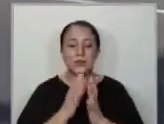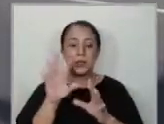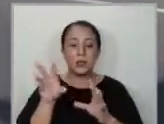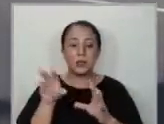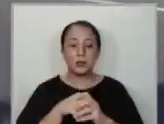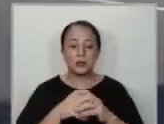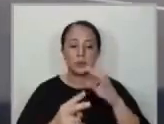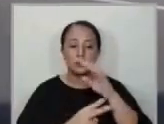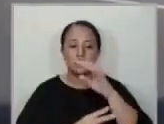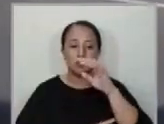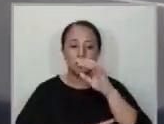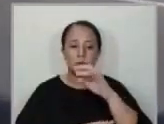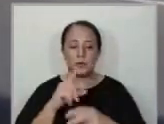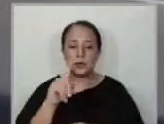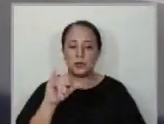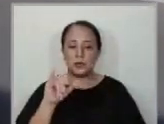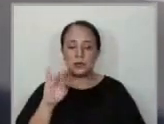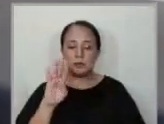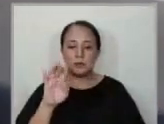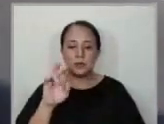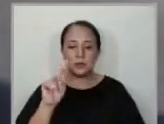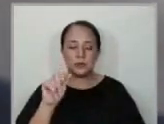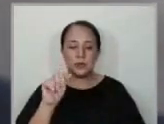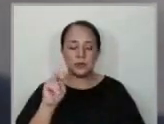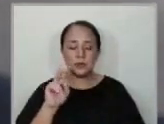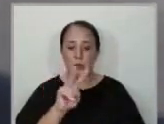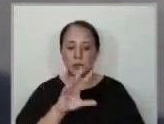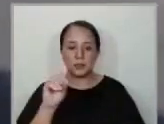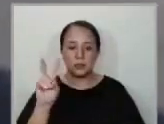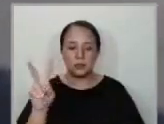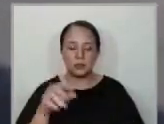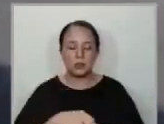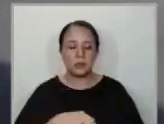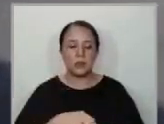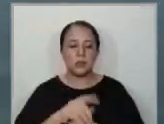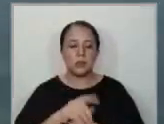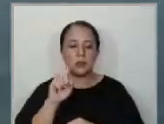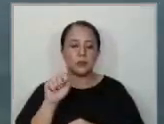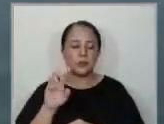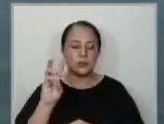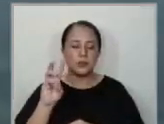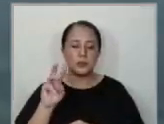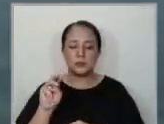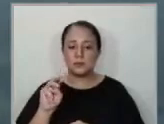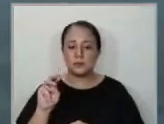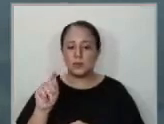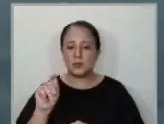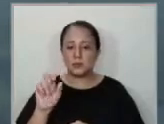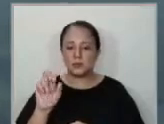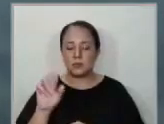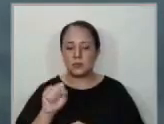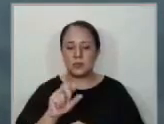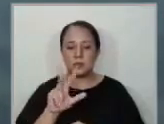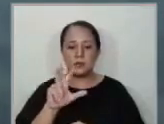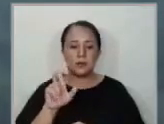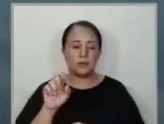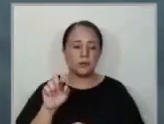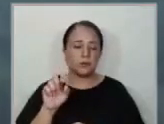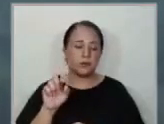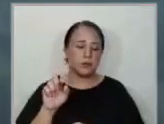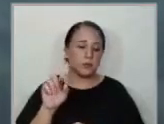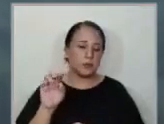na yung tulay ang Libertad Bridge 1 and 2 na may taas ng 112.6 linear meters at ang 348.8